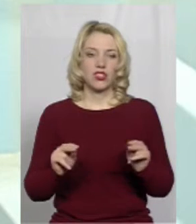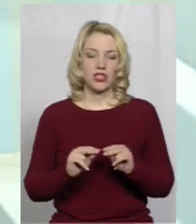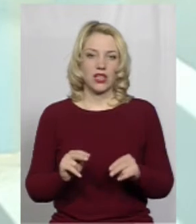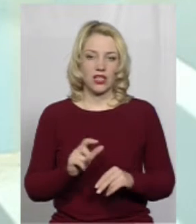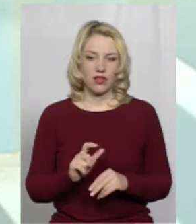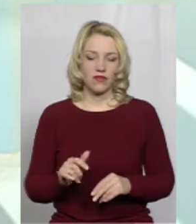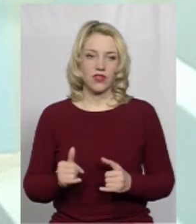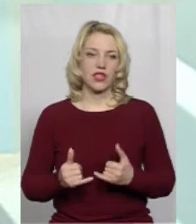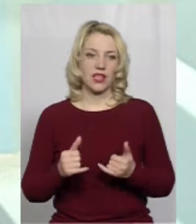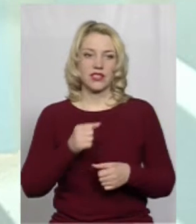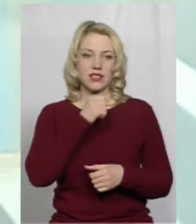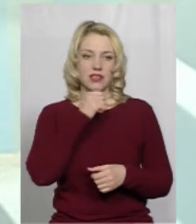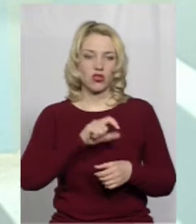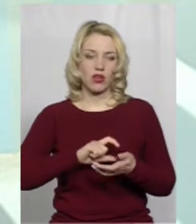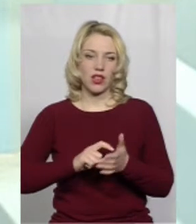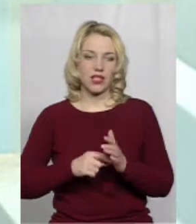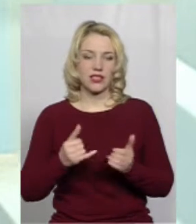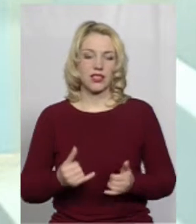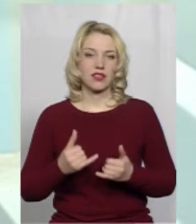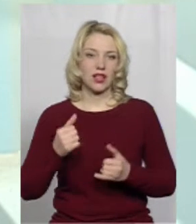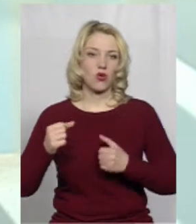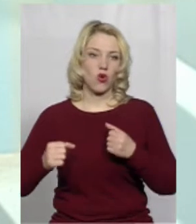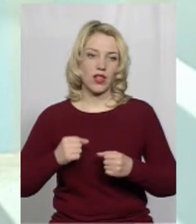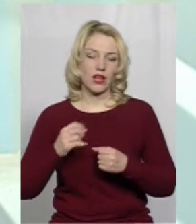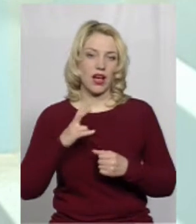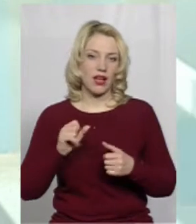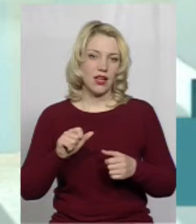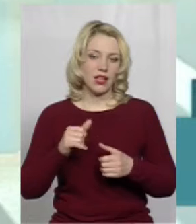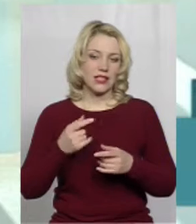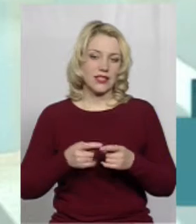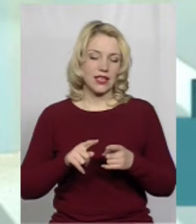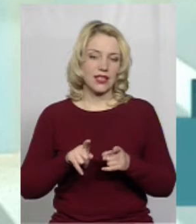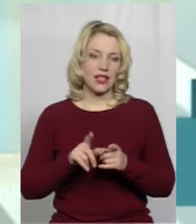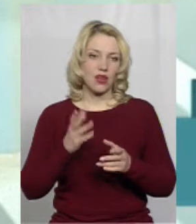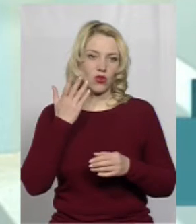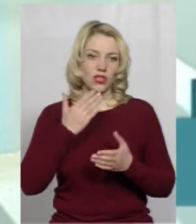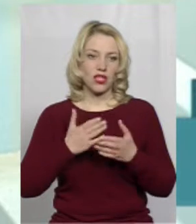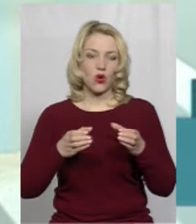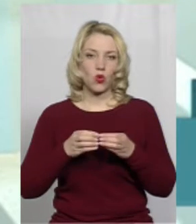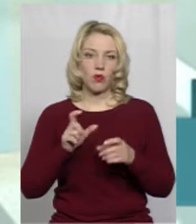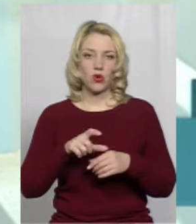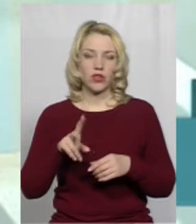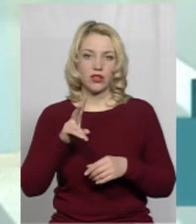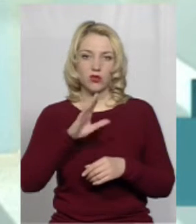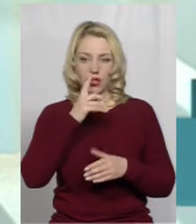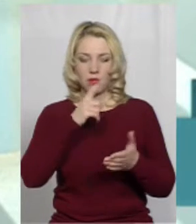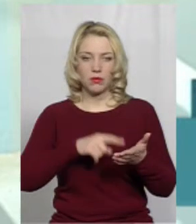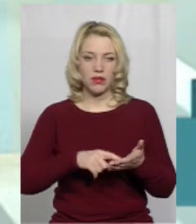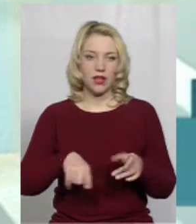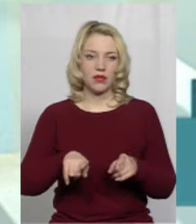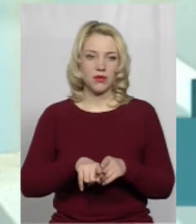для старшокласників, для колег. А це така, знаєте, коли є така група людей, які не підпадають під